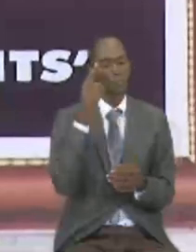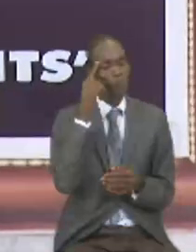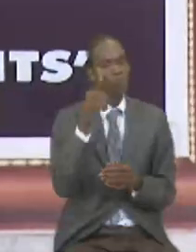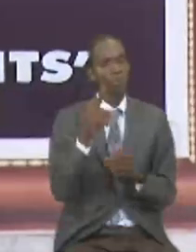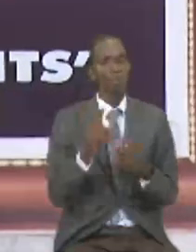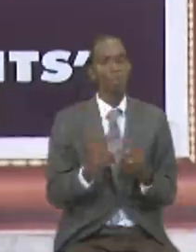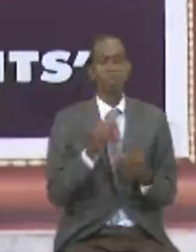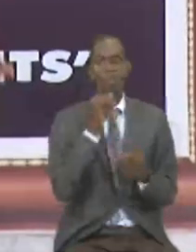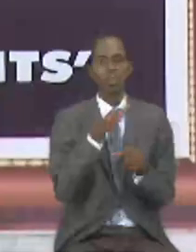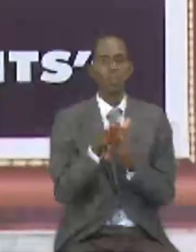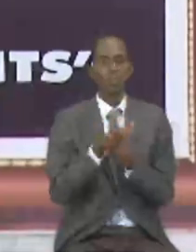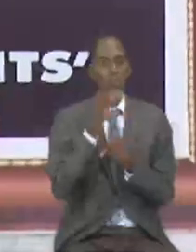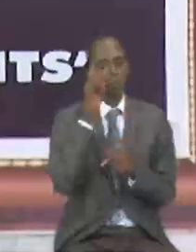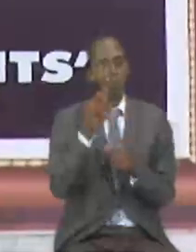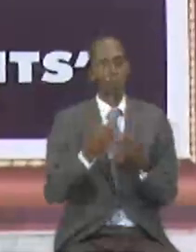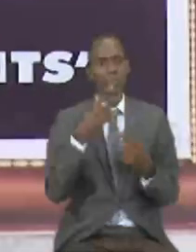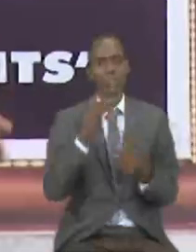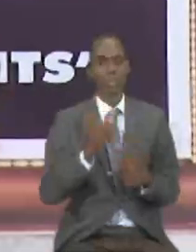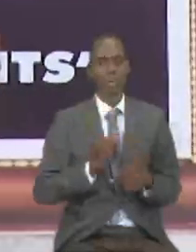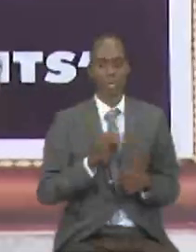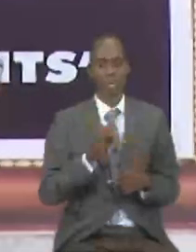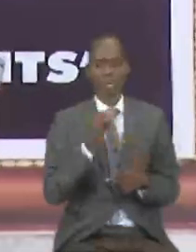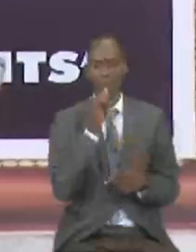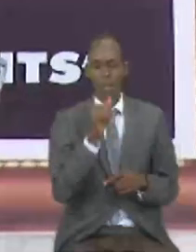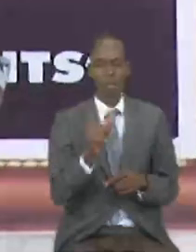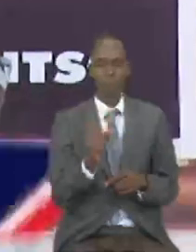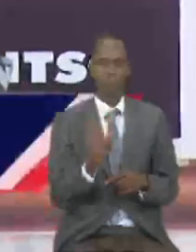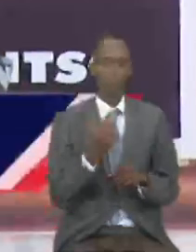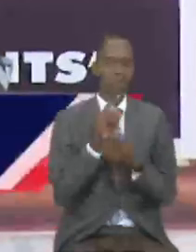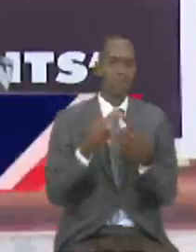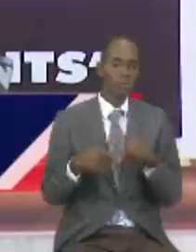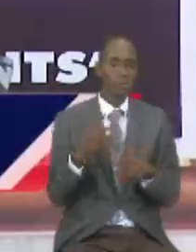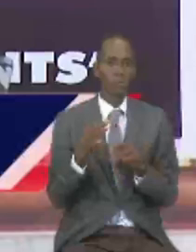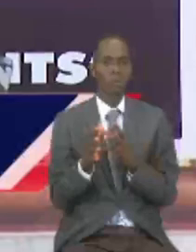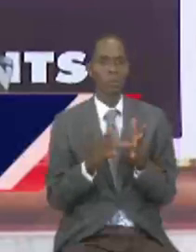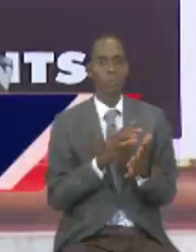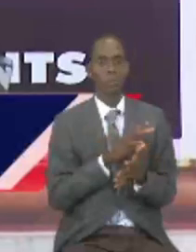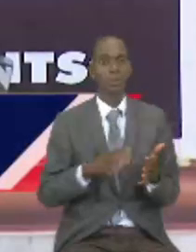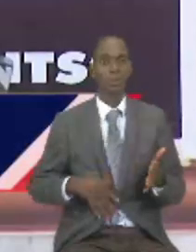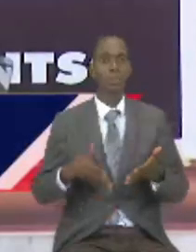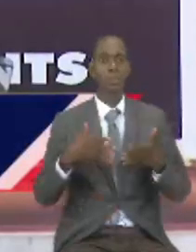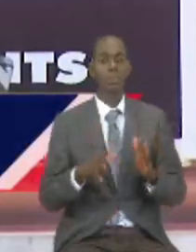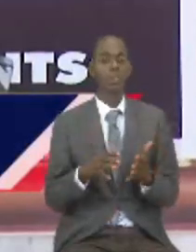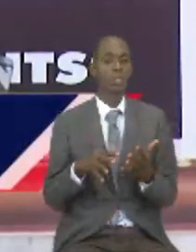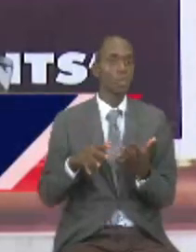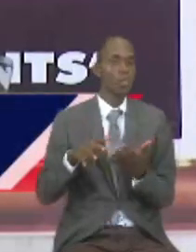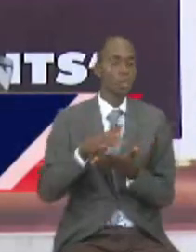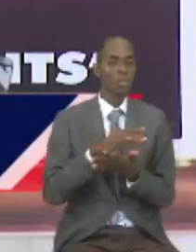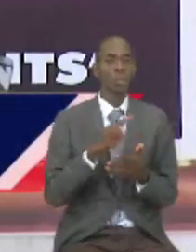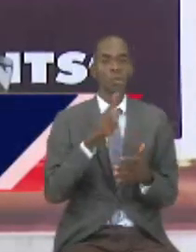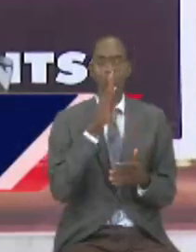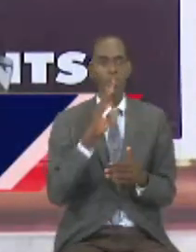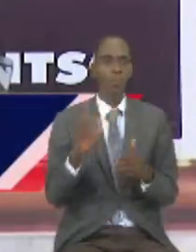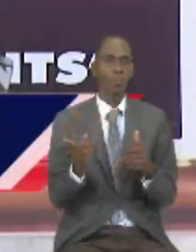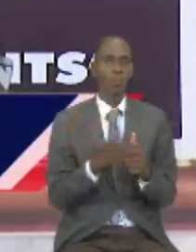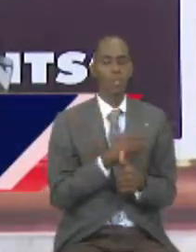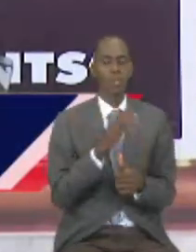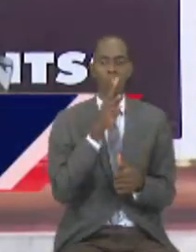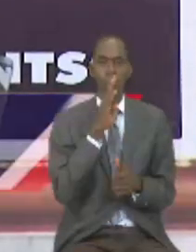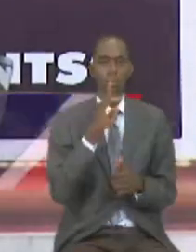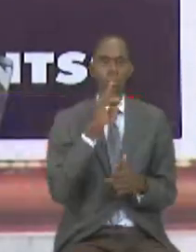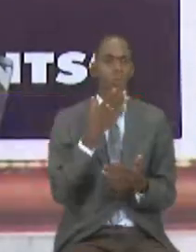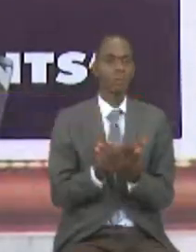Dieu, je vis par la parole de Dieu, je suis ami de Jésus, je suis en communion avec Christ, qu'on les éprouve